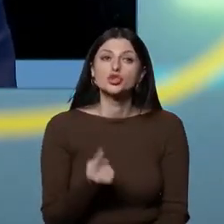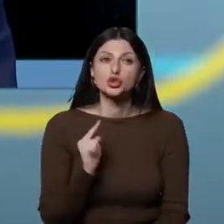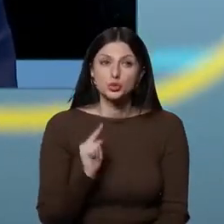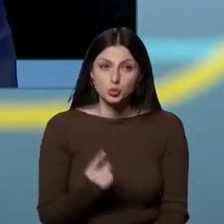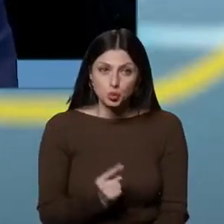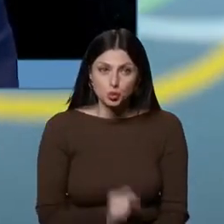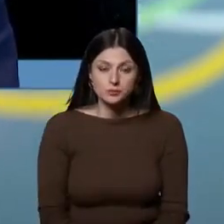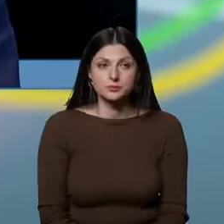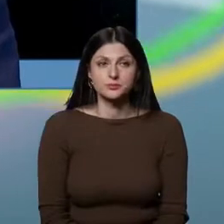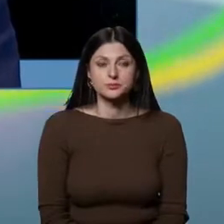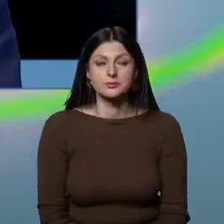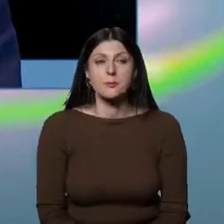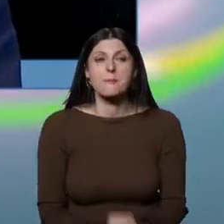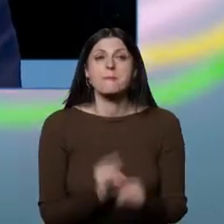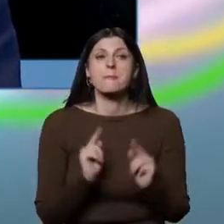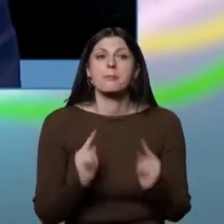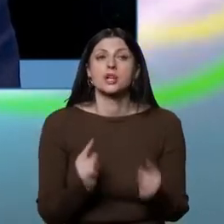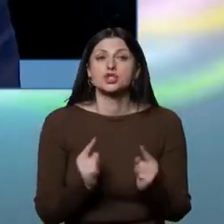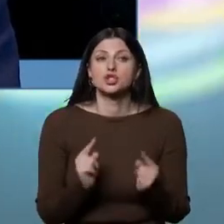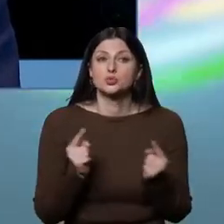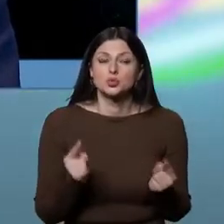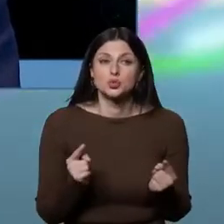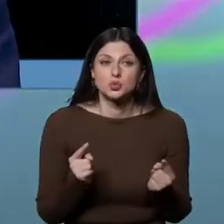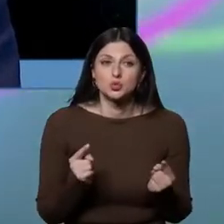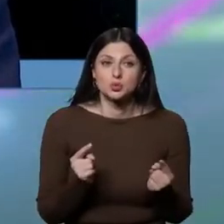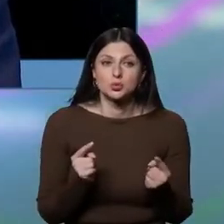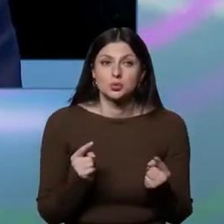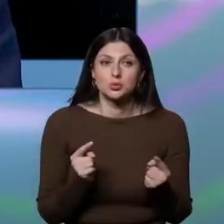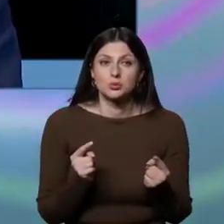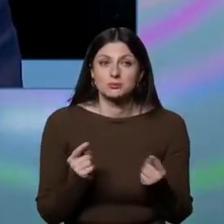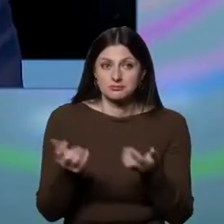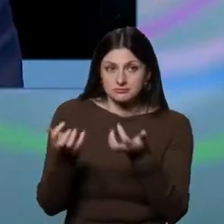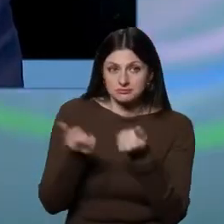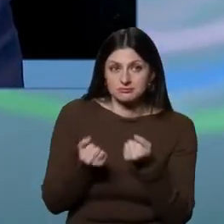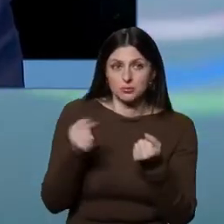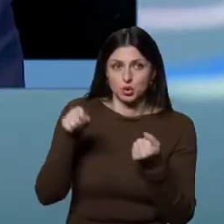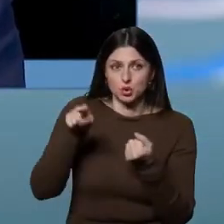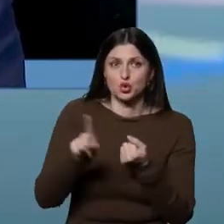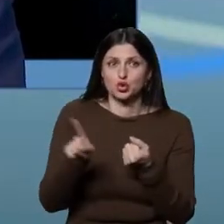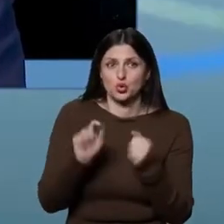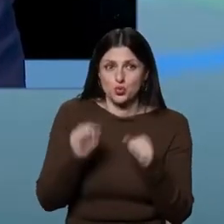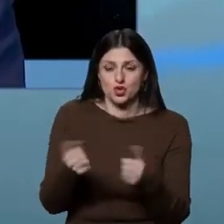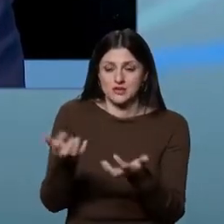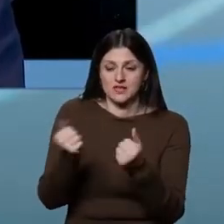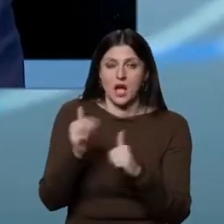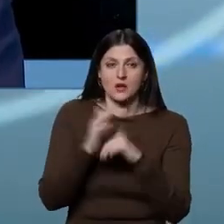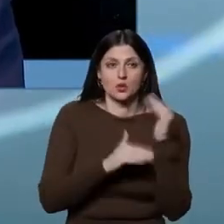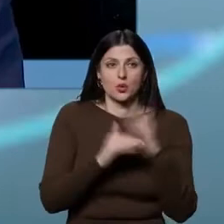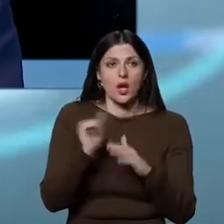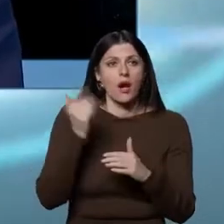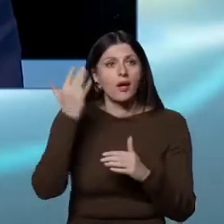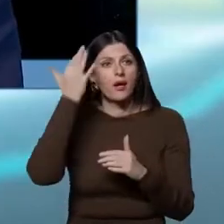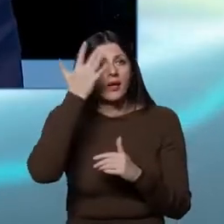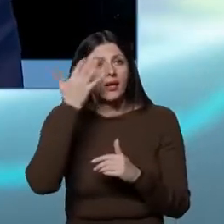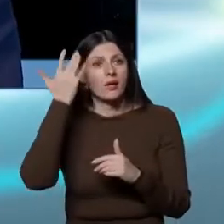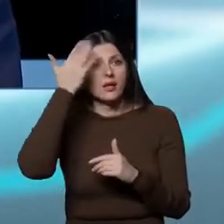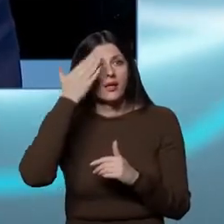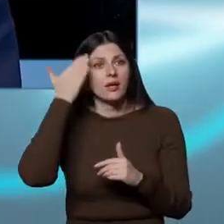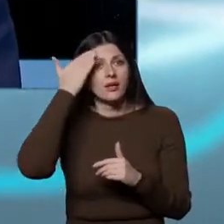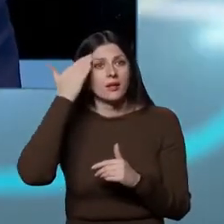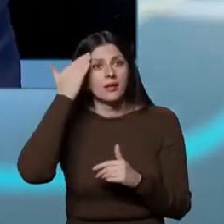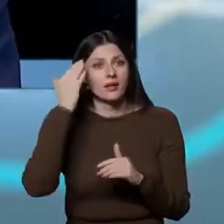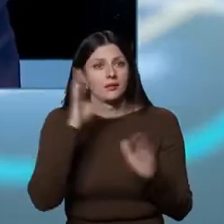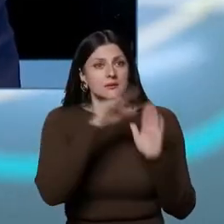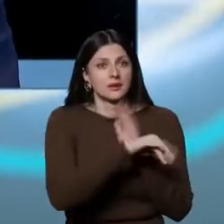почему вот не брать то, что можно взять в руки, а мечтать о НАТО? А ми не